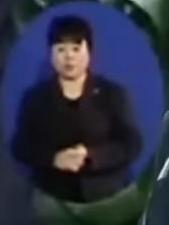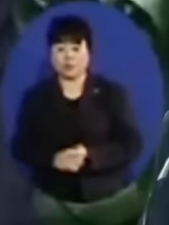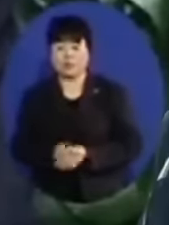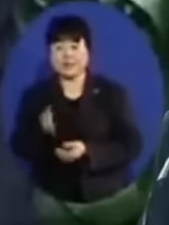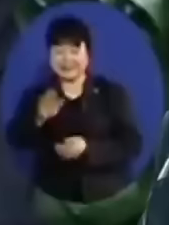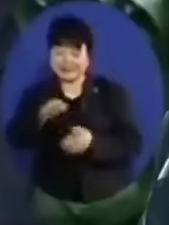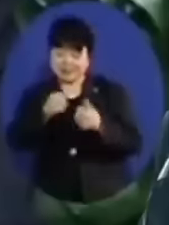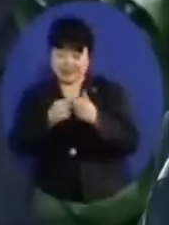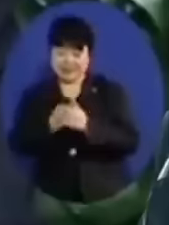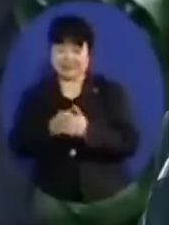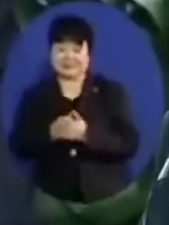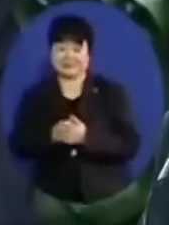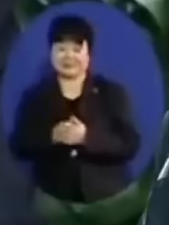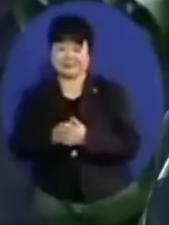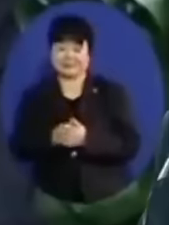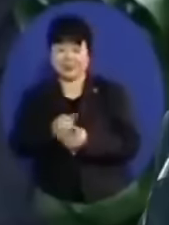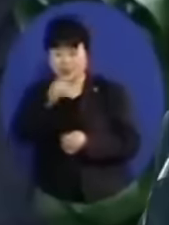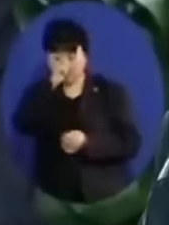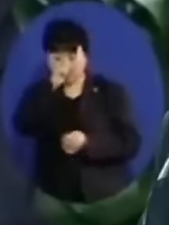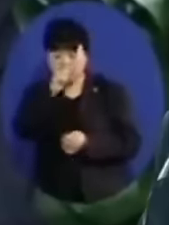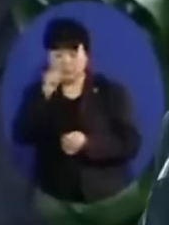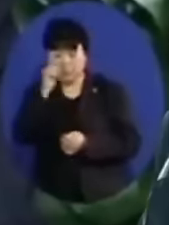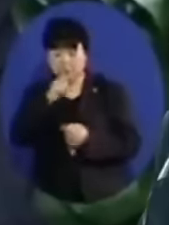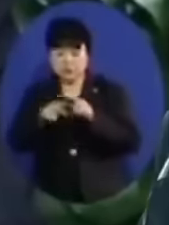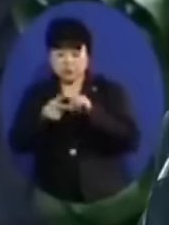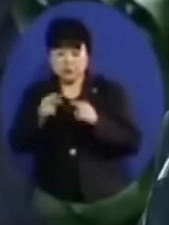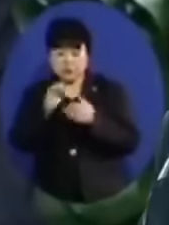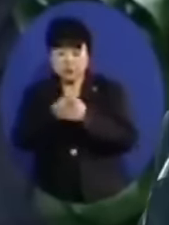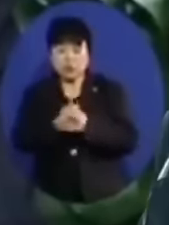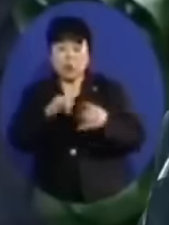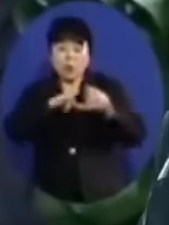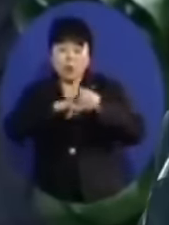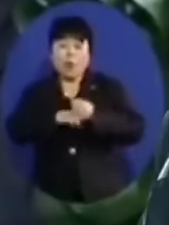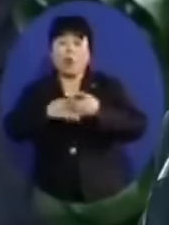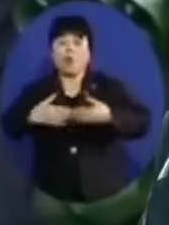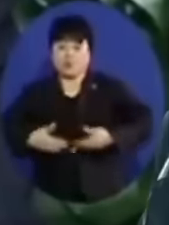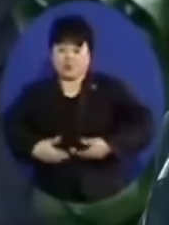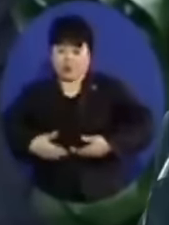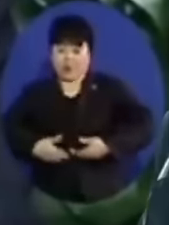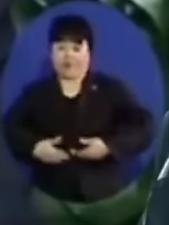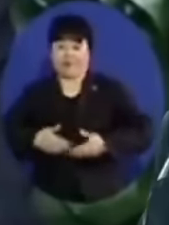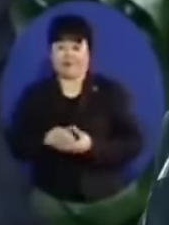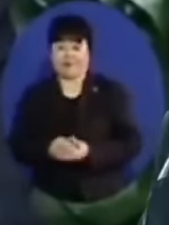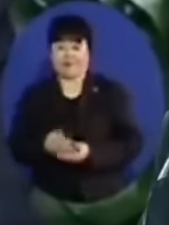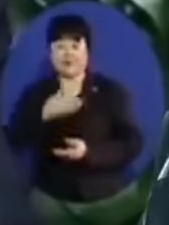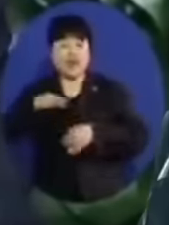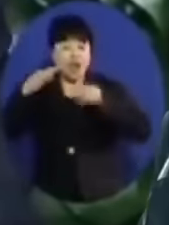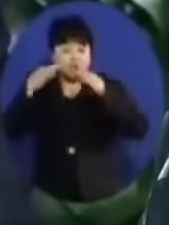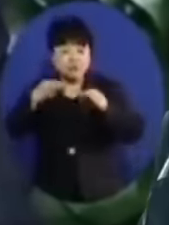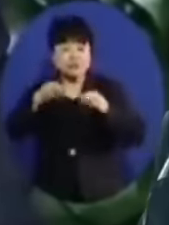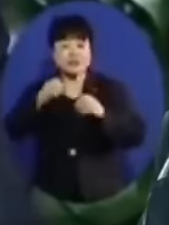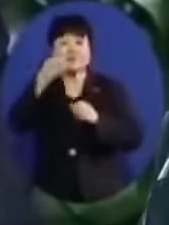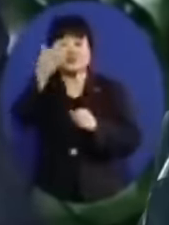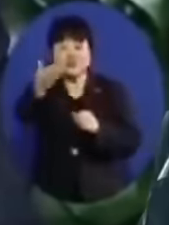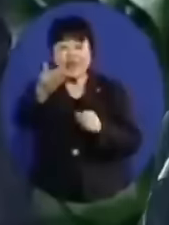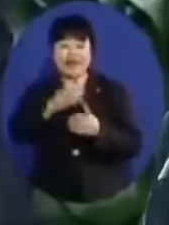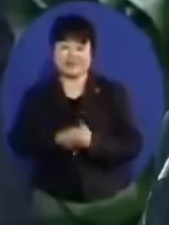그러므로 좋든지 하든지 기도는 해야 돼요. 너희는 내게 부르시지라 내가